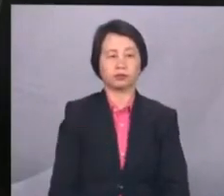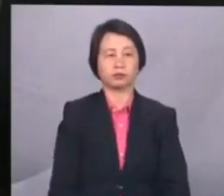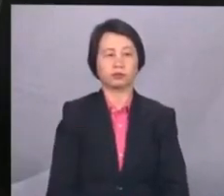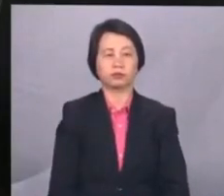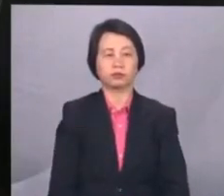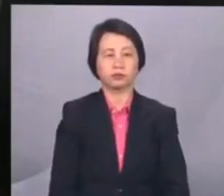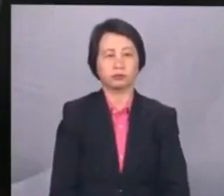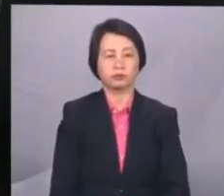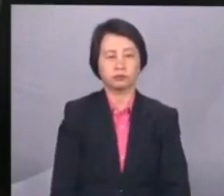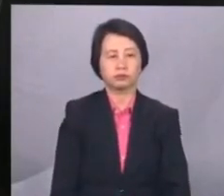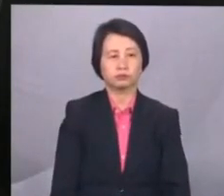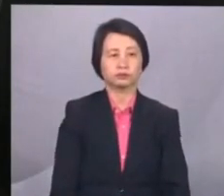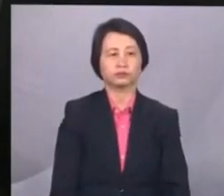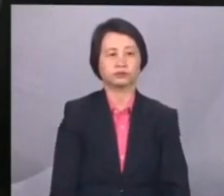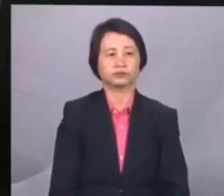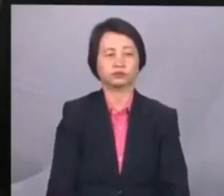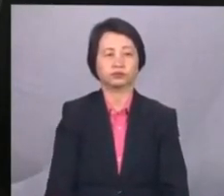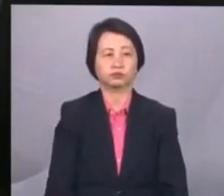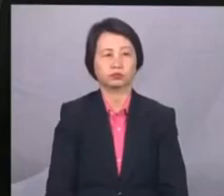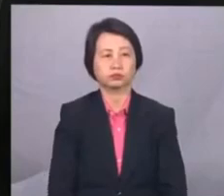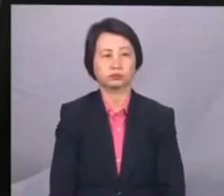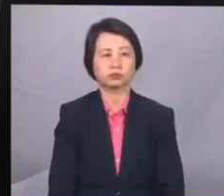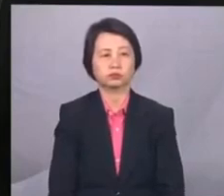dilanjutkan ketika ini